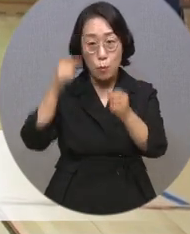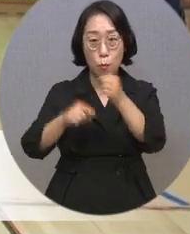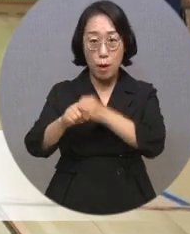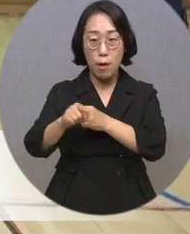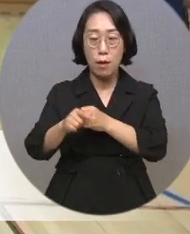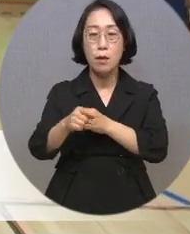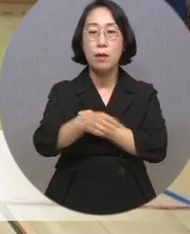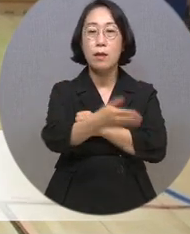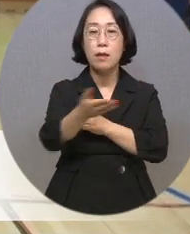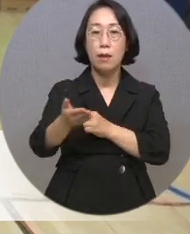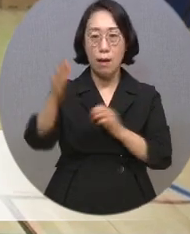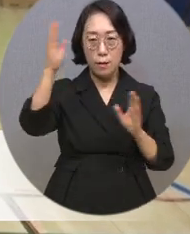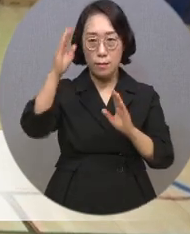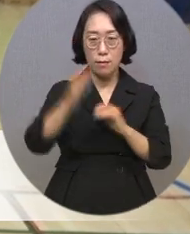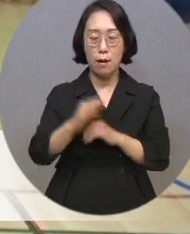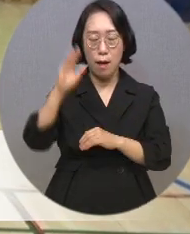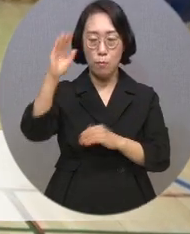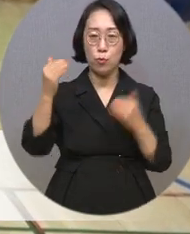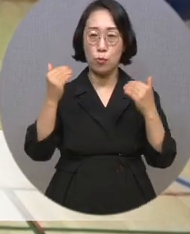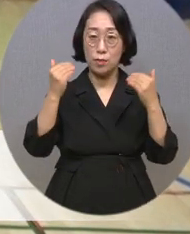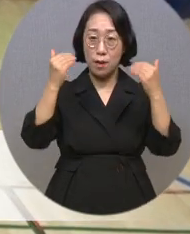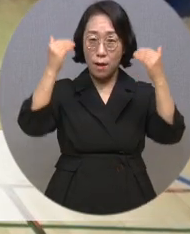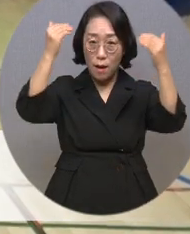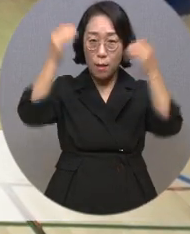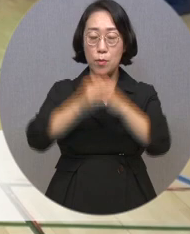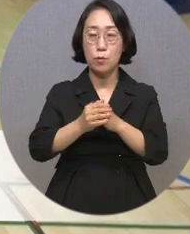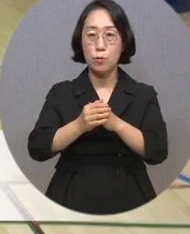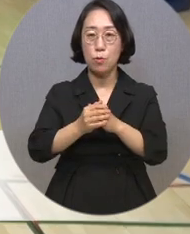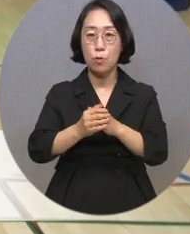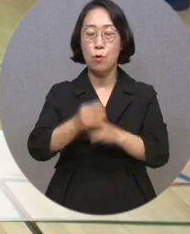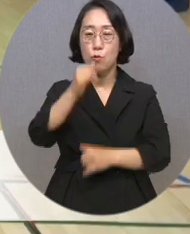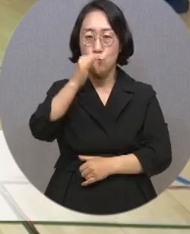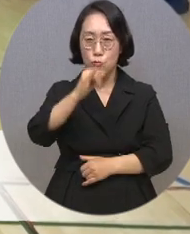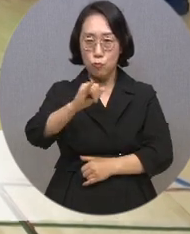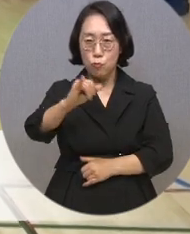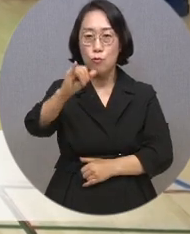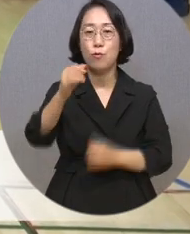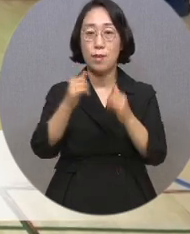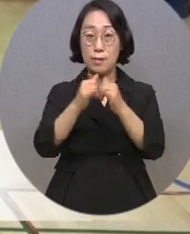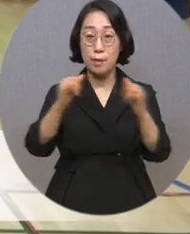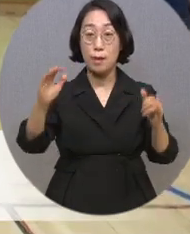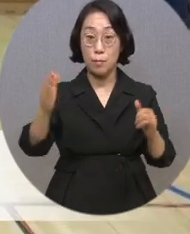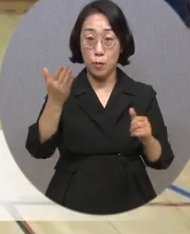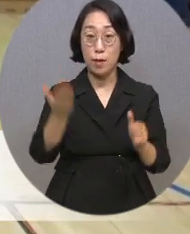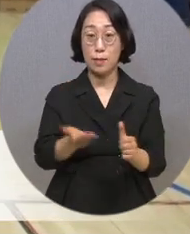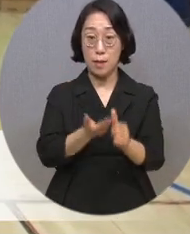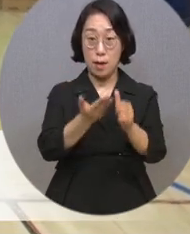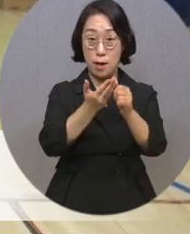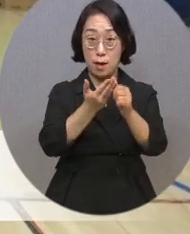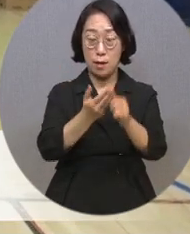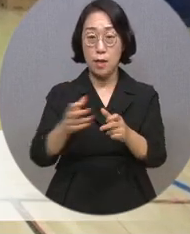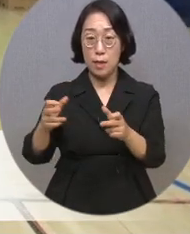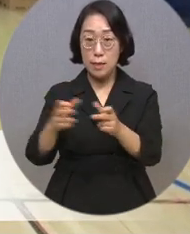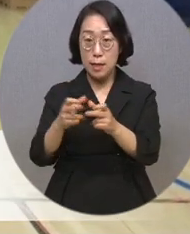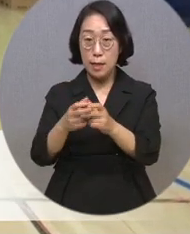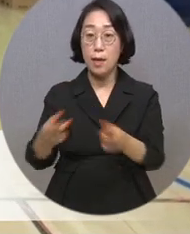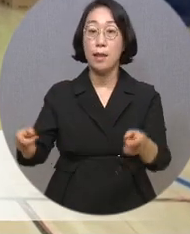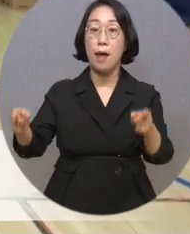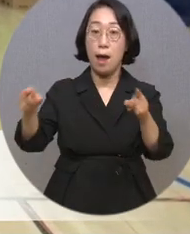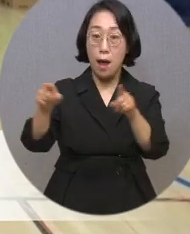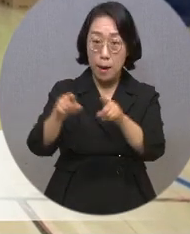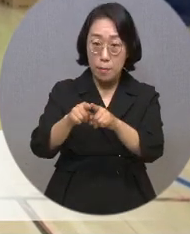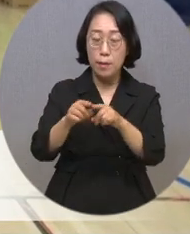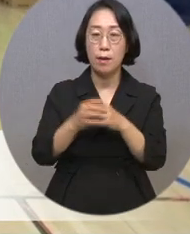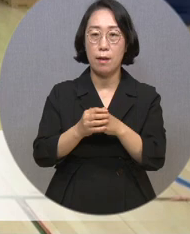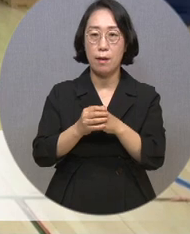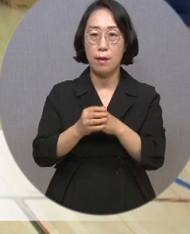친구들이 앞으로 자라오면서 우리나라를 맡기게 될 정말 우수한 인재로 성장하게 될 텐데, 같이 장애인도 우리